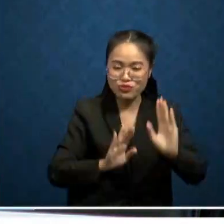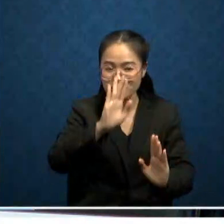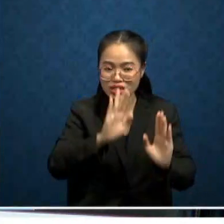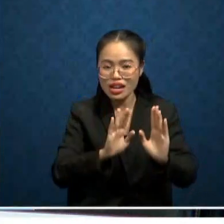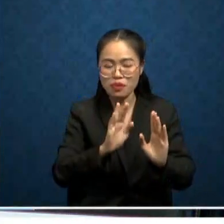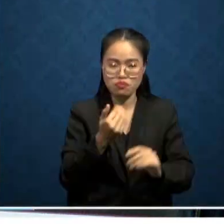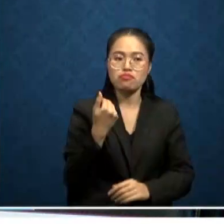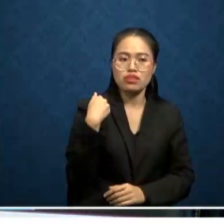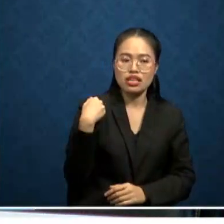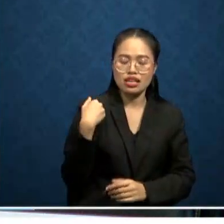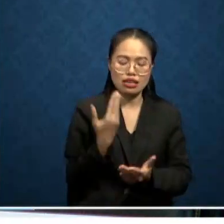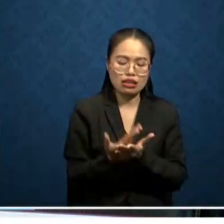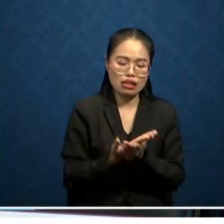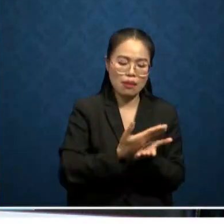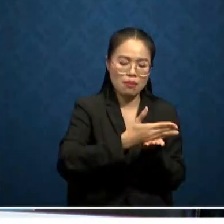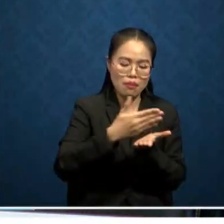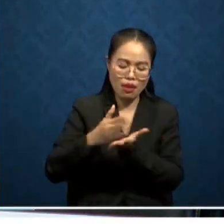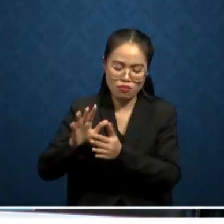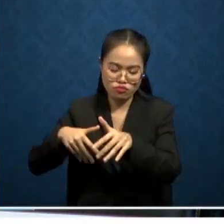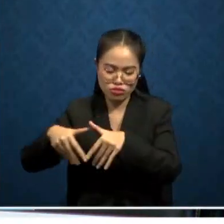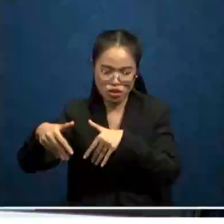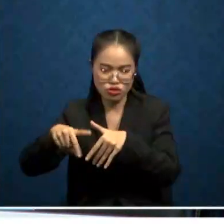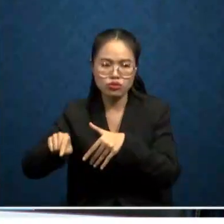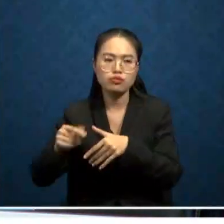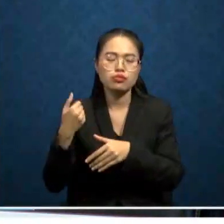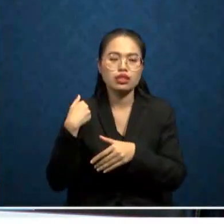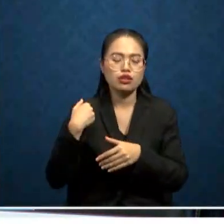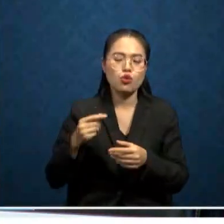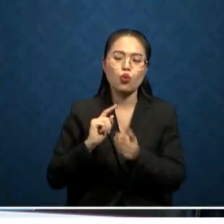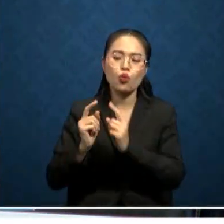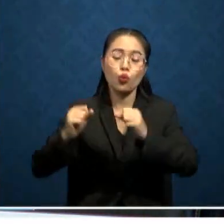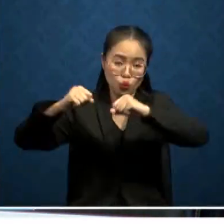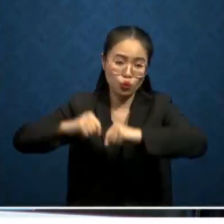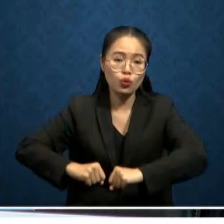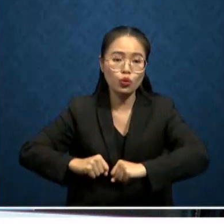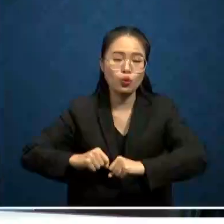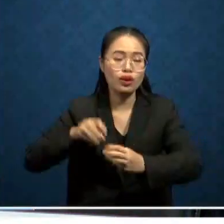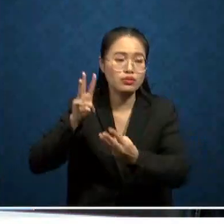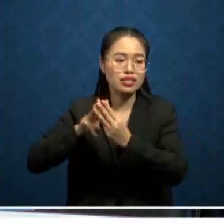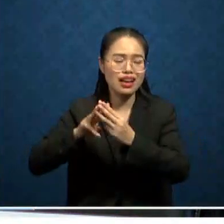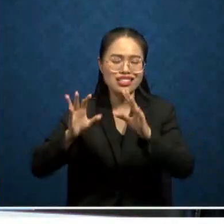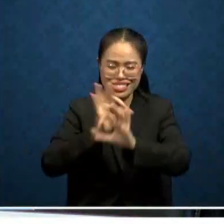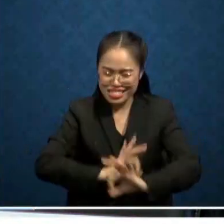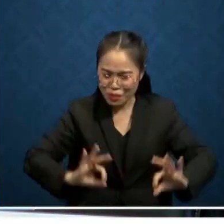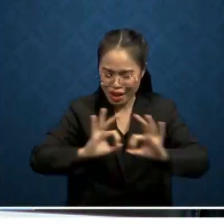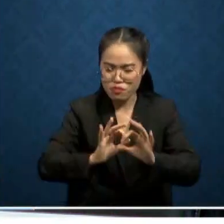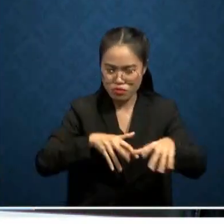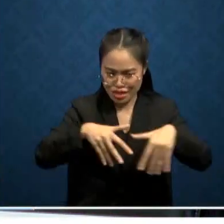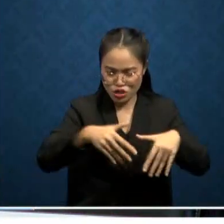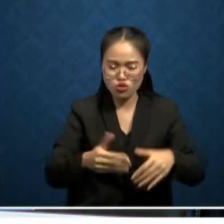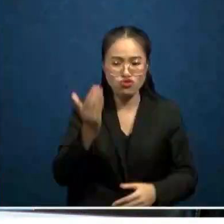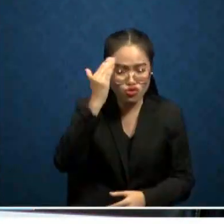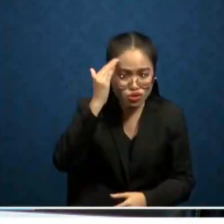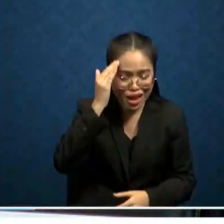การใช้เงินเนี่ยตัวคอฟซึ่งมีประชาชน 2ใน3เนี่ยเขาไม่ตกลงกันอาจจะเป็นกรอบนะครับแต่ทุกโครงการต้องผ่านประชาคมขึ้นมาแล้วก็มีการ